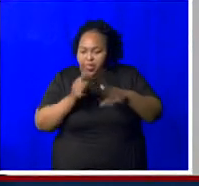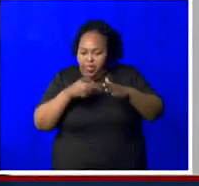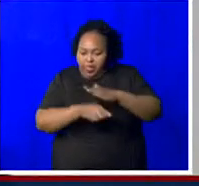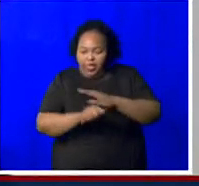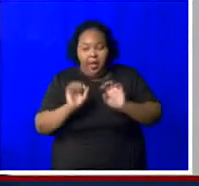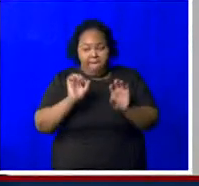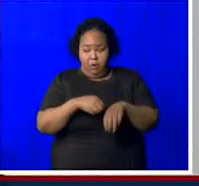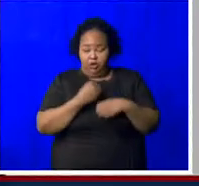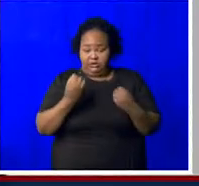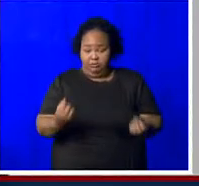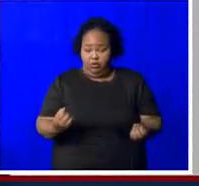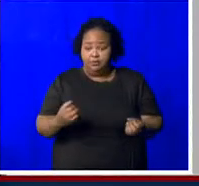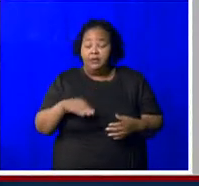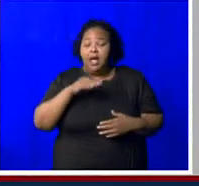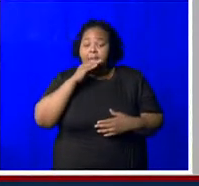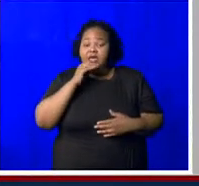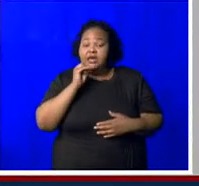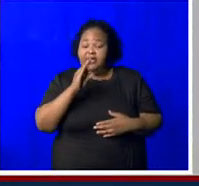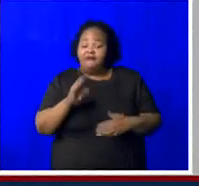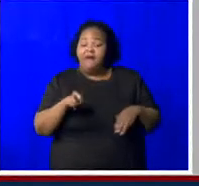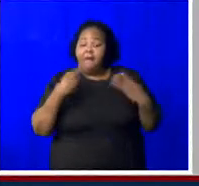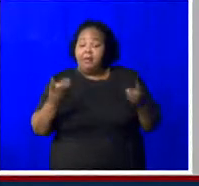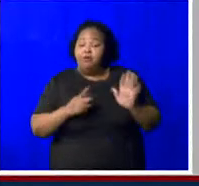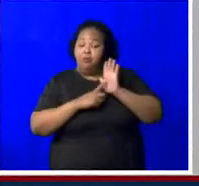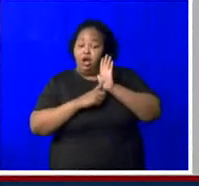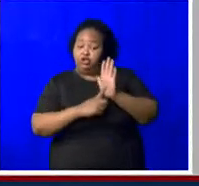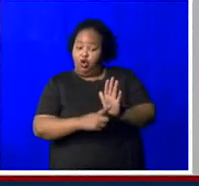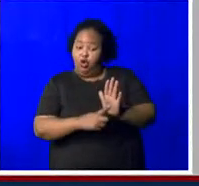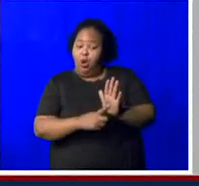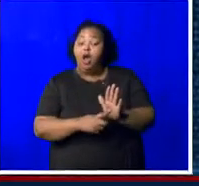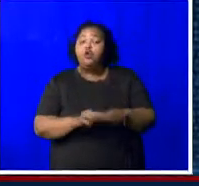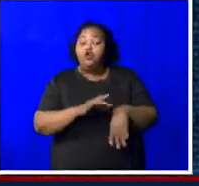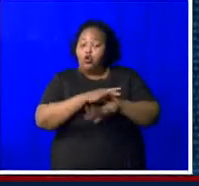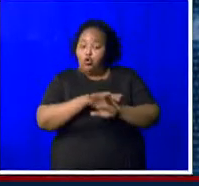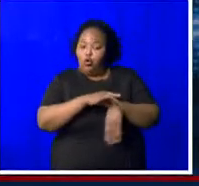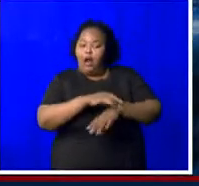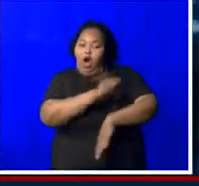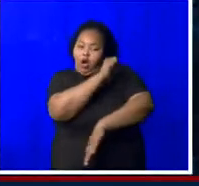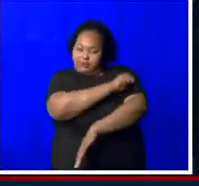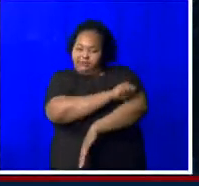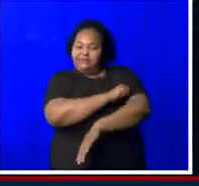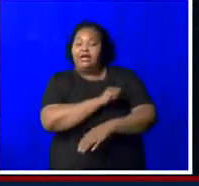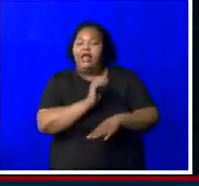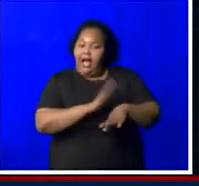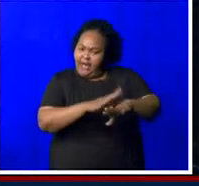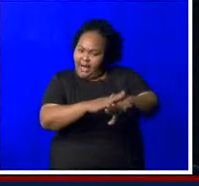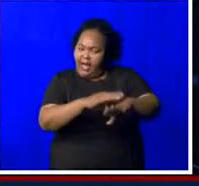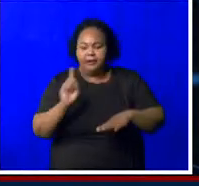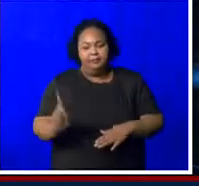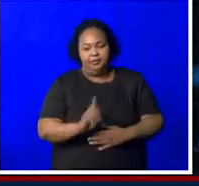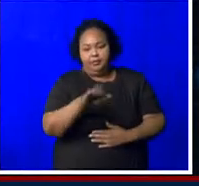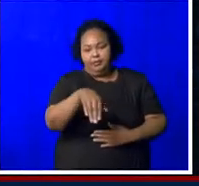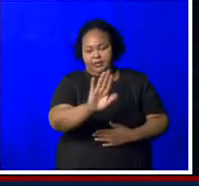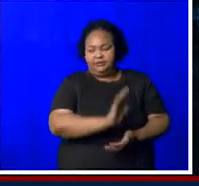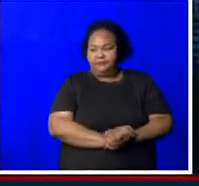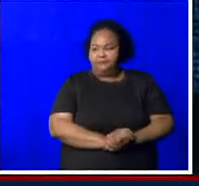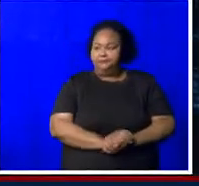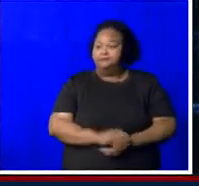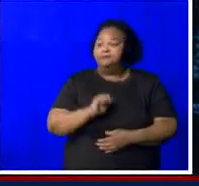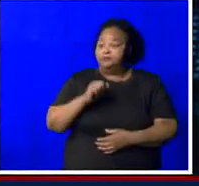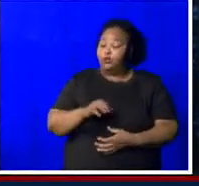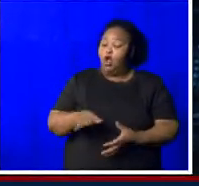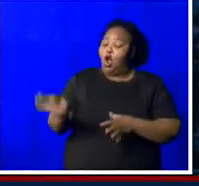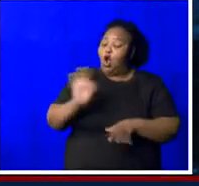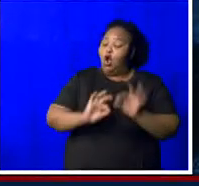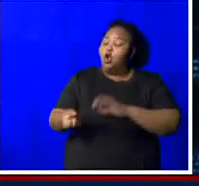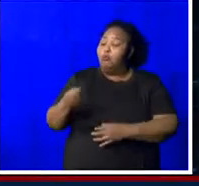noma kungadiwa ukuthi kubangwe yini bambamba balokho kugula. Ingabe dokotela lo mthwalo lowangena la even ngenyanga yenhlaba